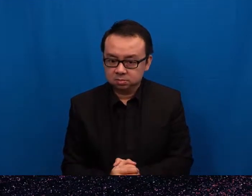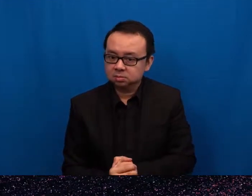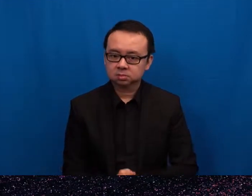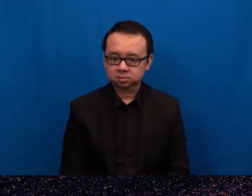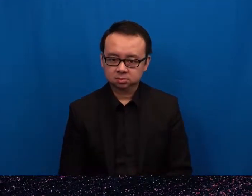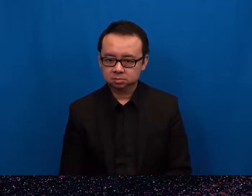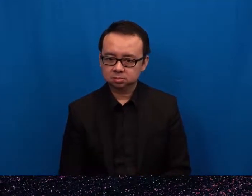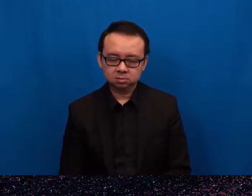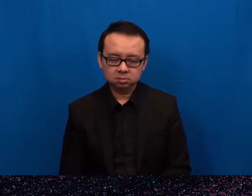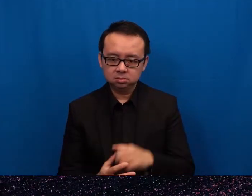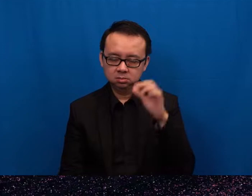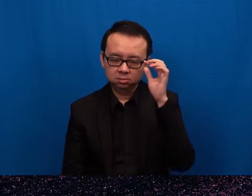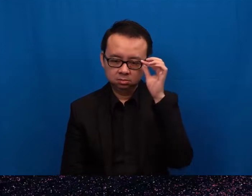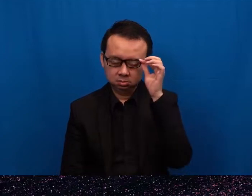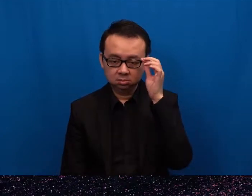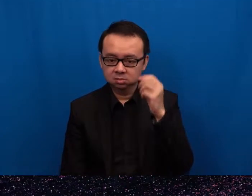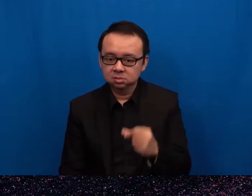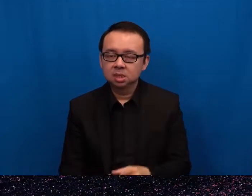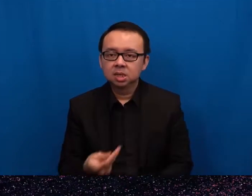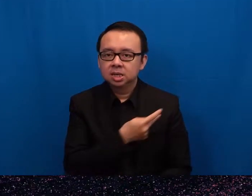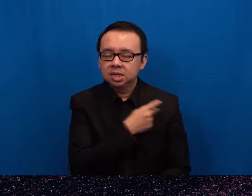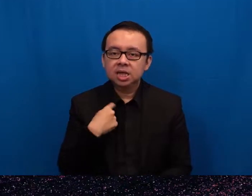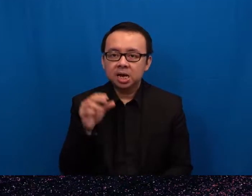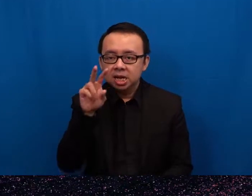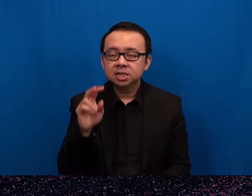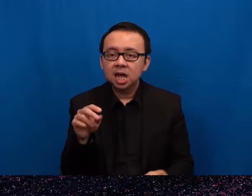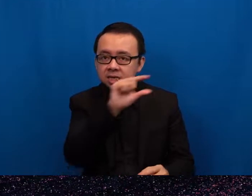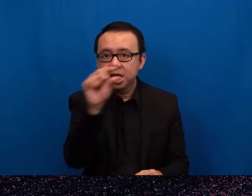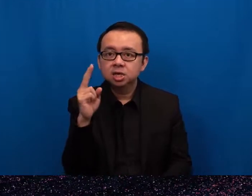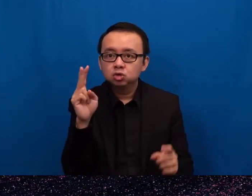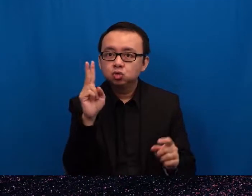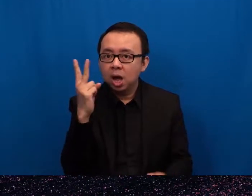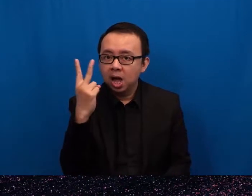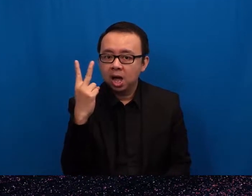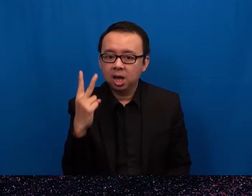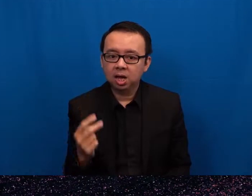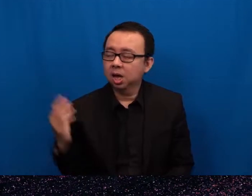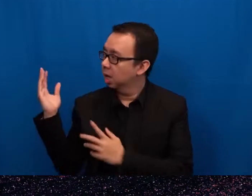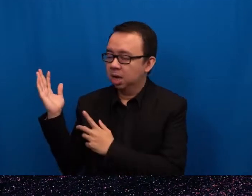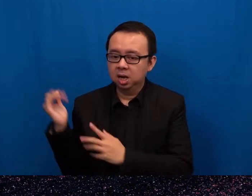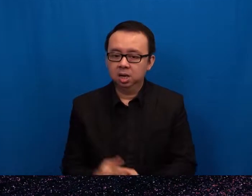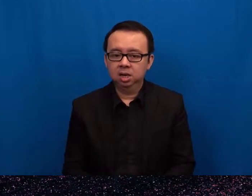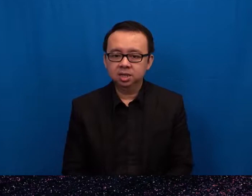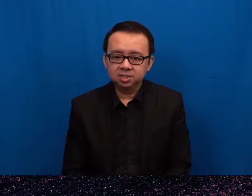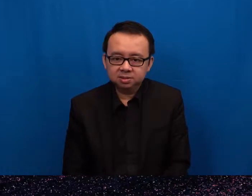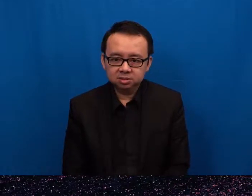orang. Ketika dia ketemu 12 orang, kita lihat ayat 2. Katanya kepada mereka, sudahkah kamu menerima Roh Kudus?